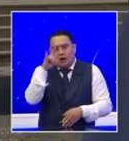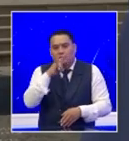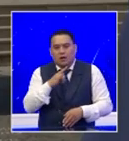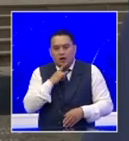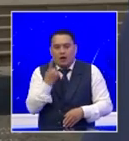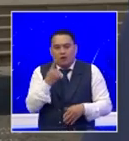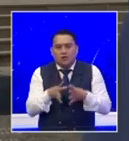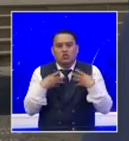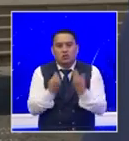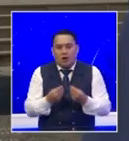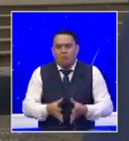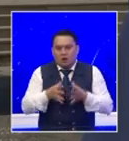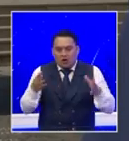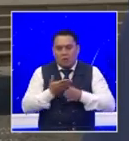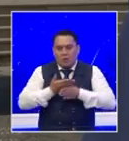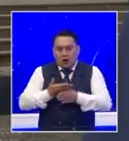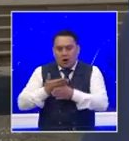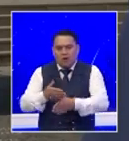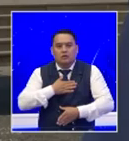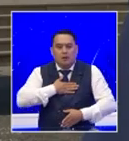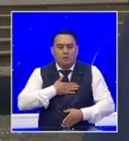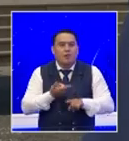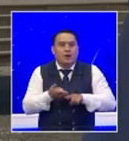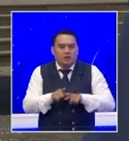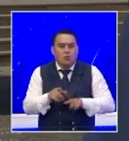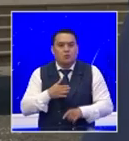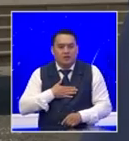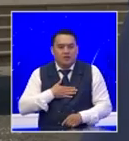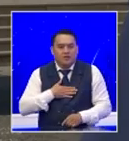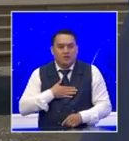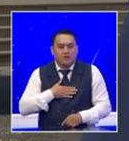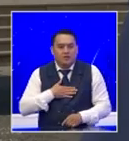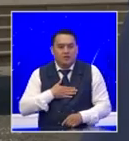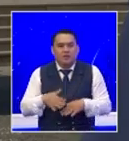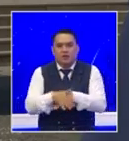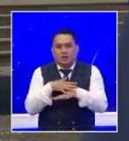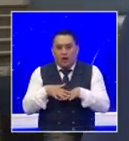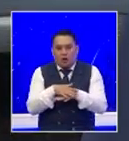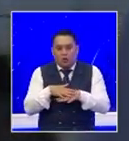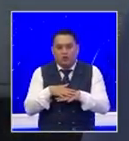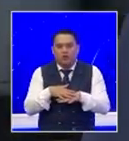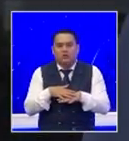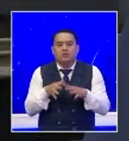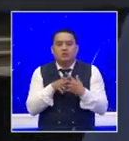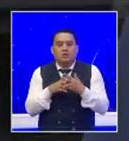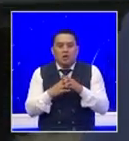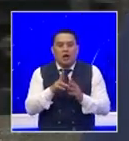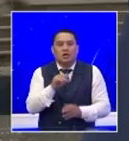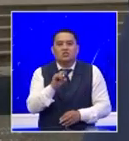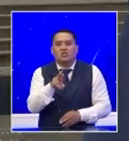как одна семья помогали нам. Поэтому мы, народ Кызылагаша,